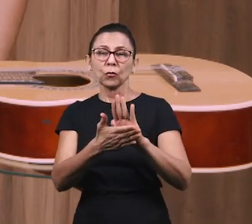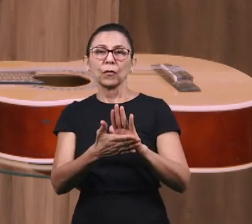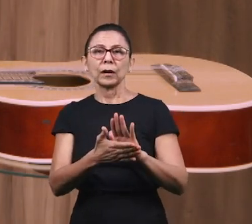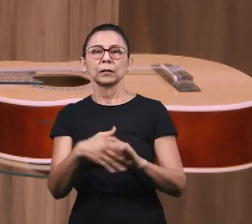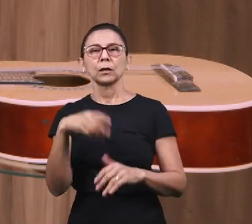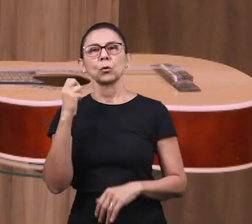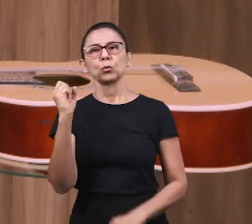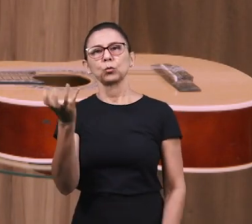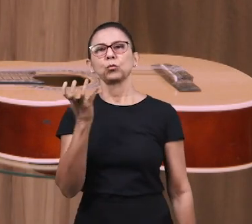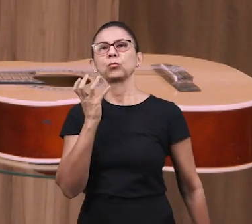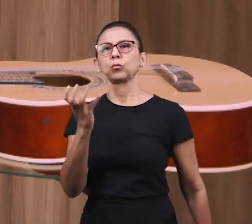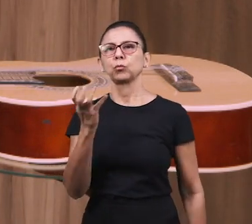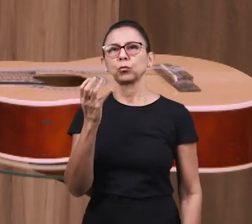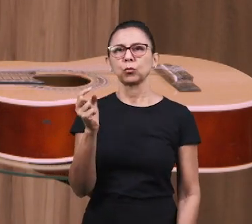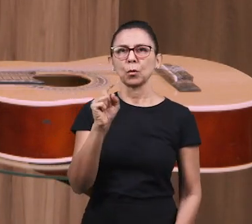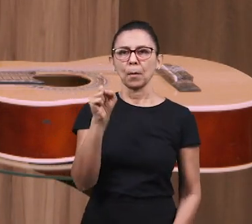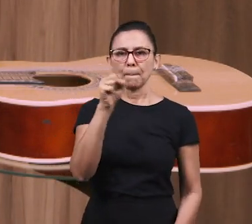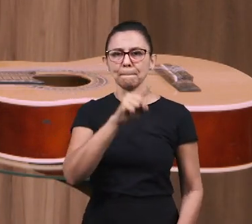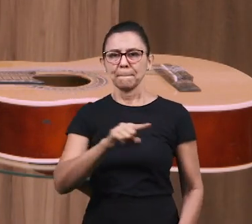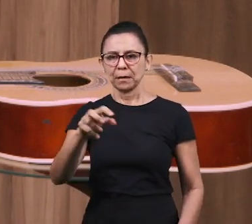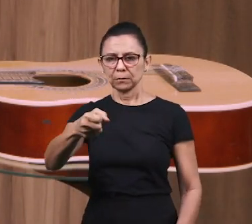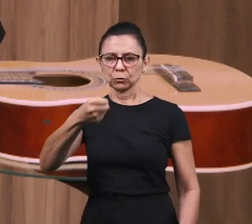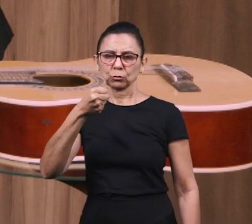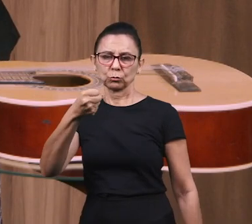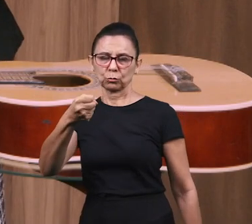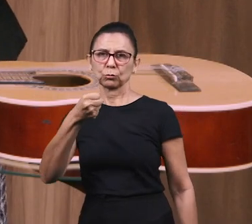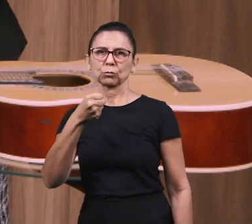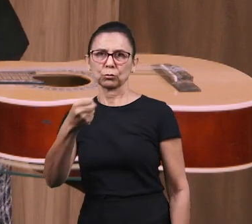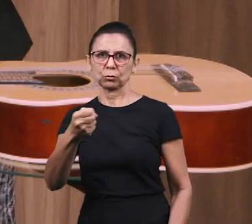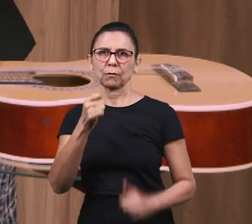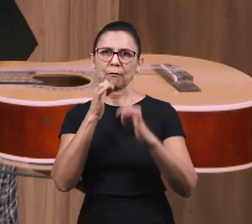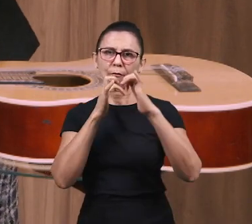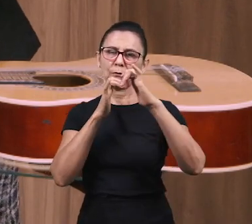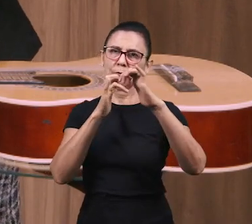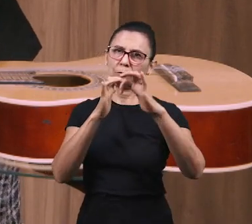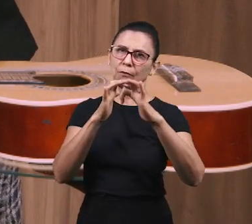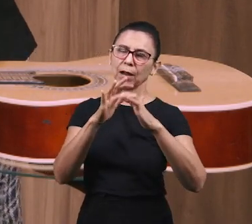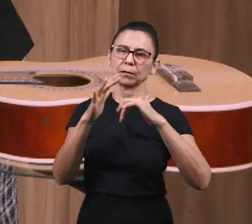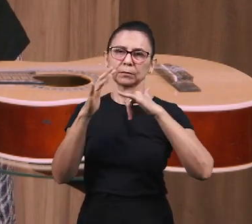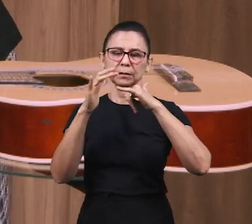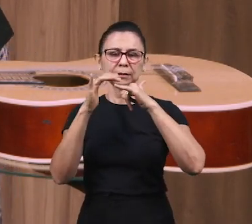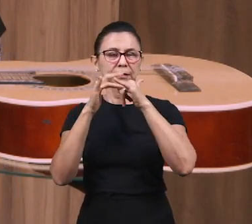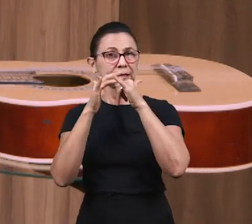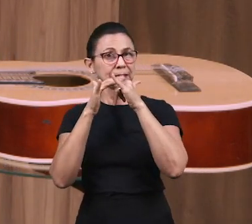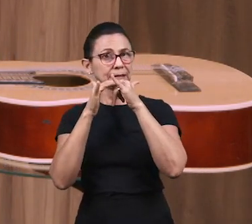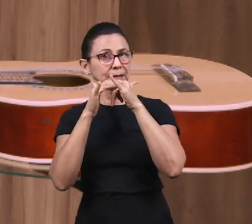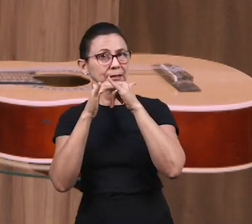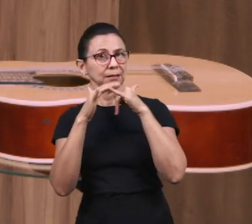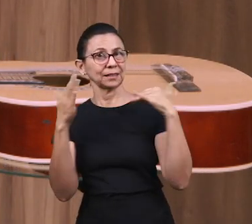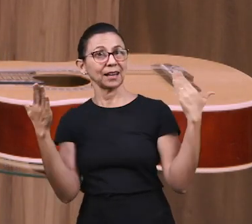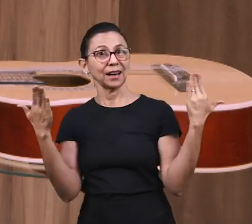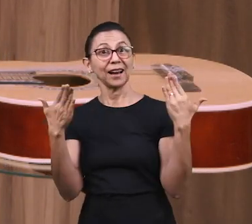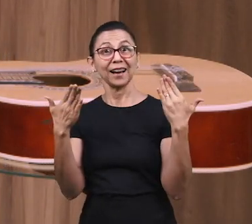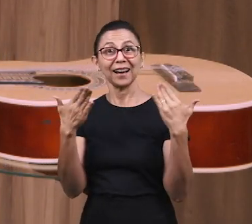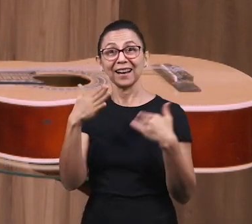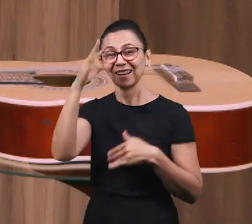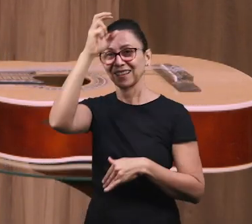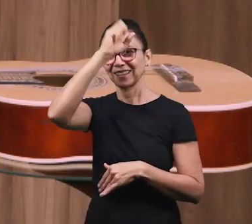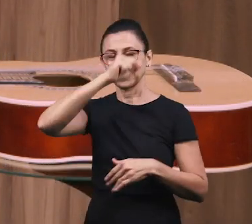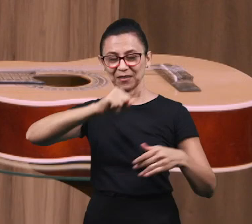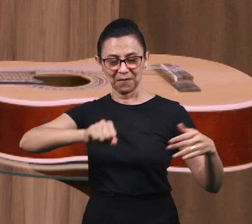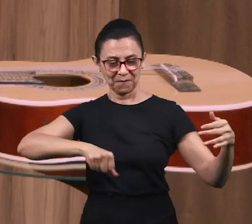instruments choucalho, demi-lune, flûte douce, la mélodica. Maintenant, nous allons apprendre